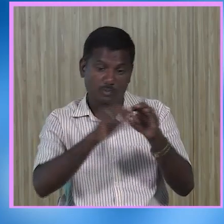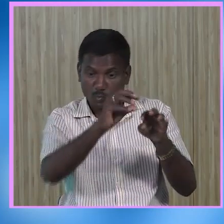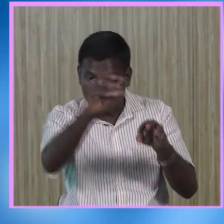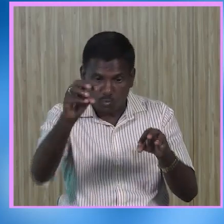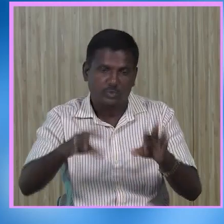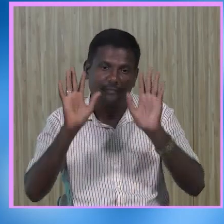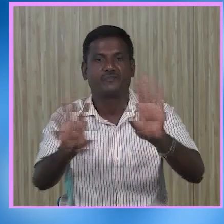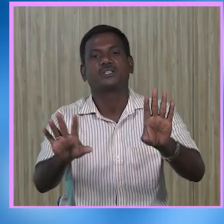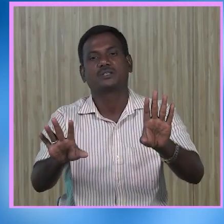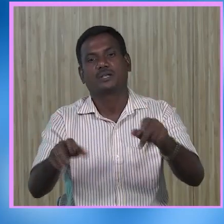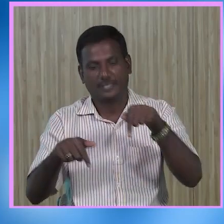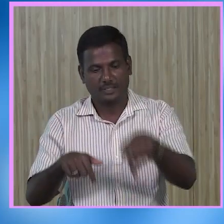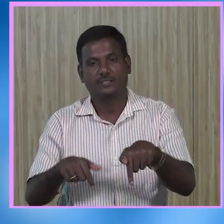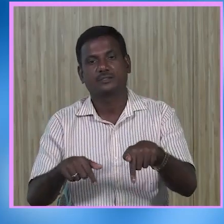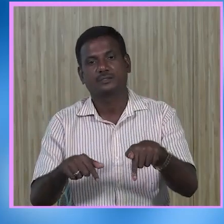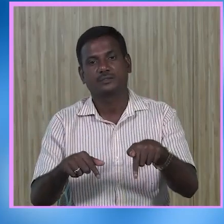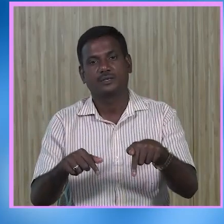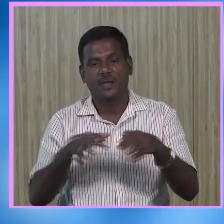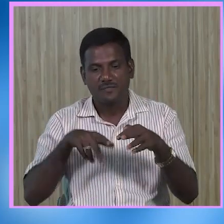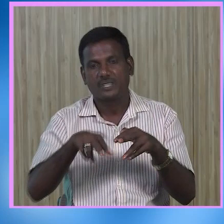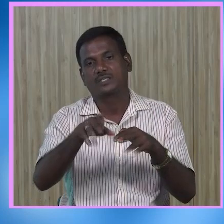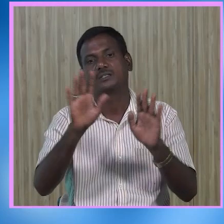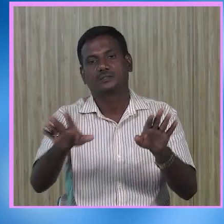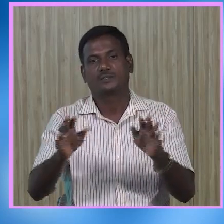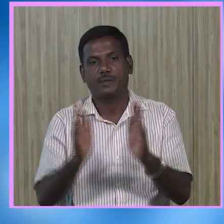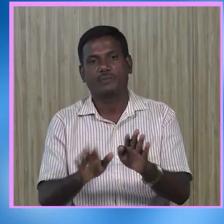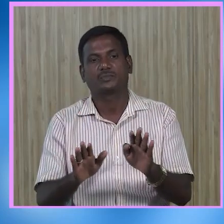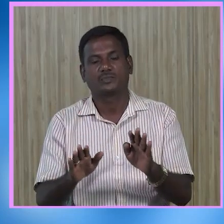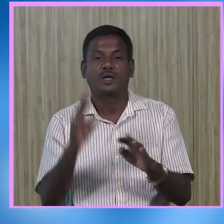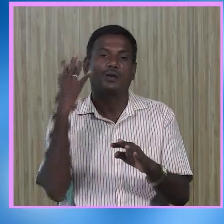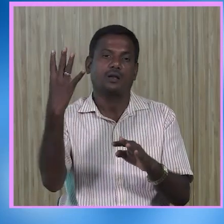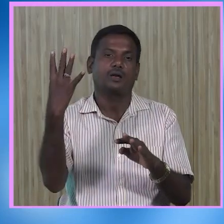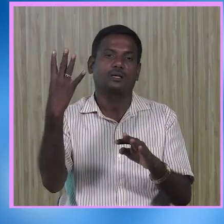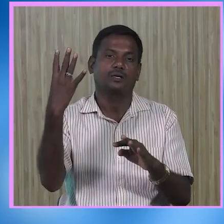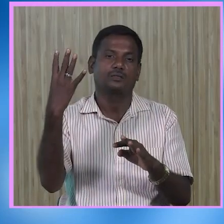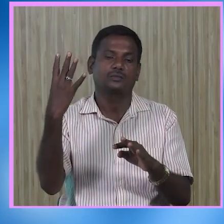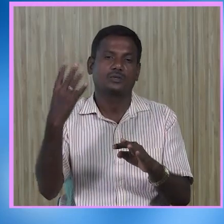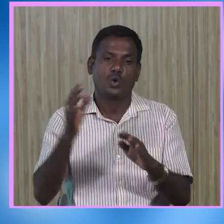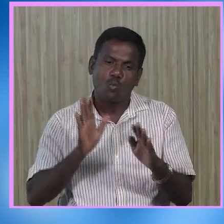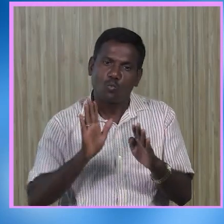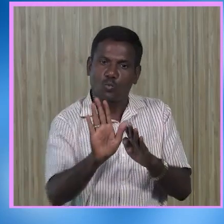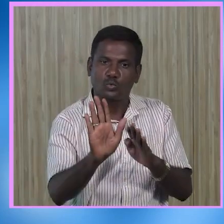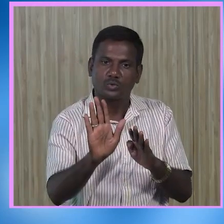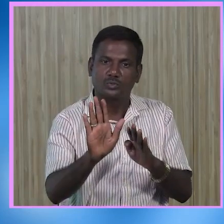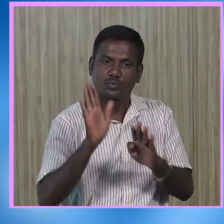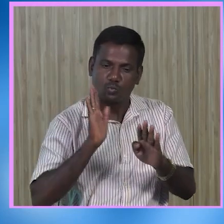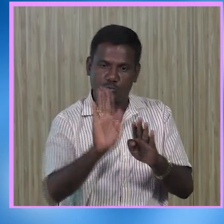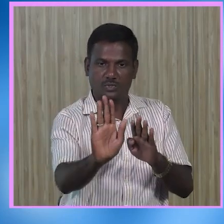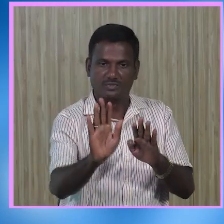சாதனங்களை உள்ளடக்கிய பகுதிதான் இந்த வழிகாட்டு அமைப்பு. நான்காவது அமைப்பு உந்து விசை